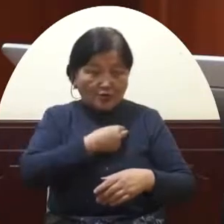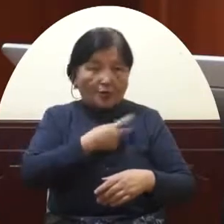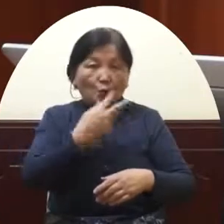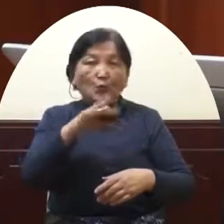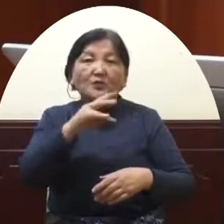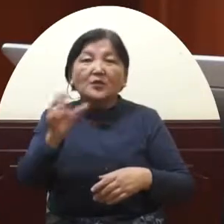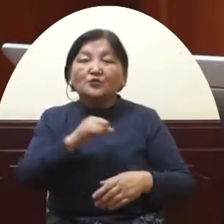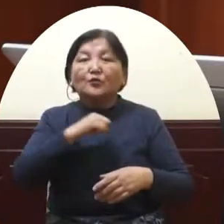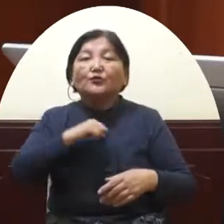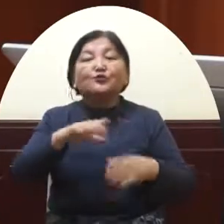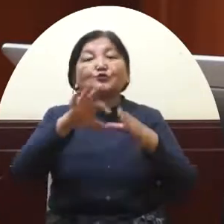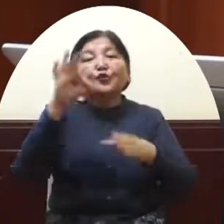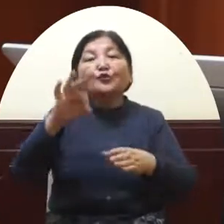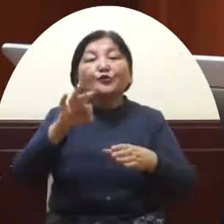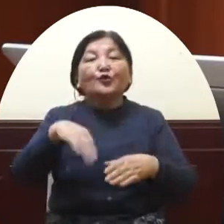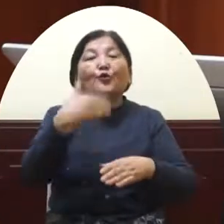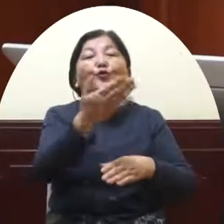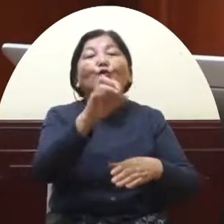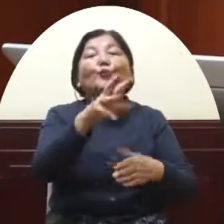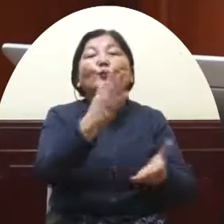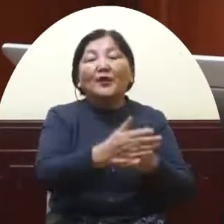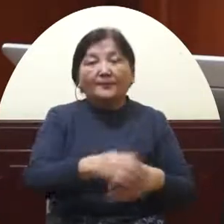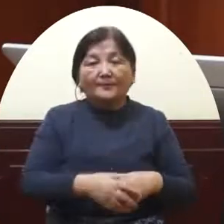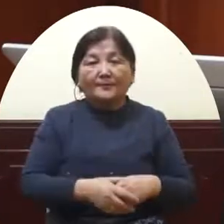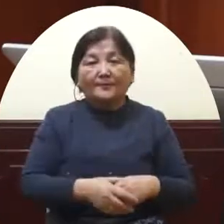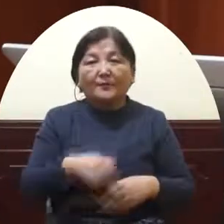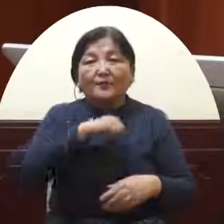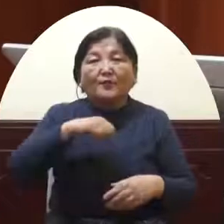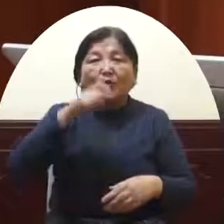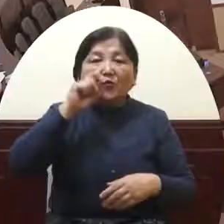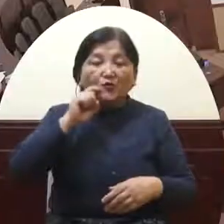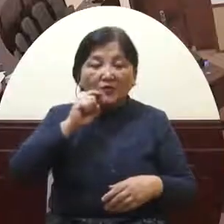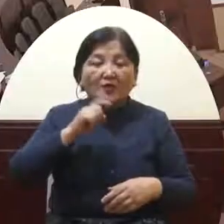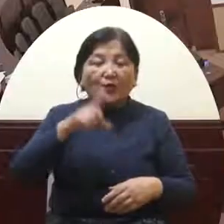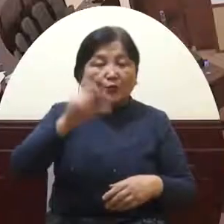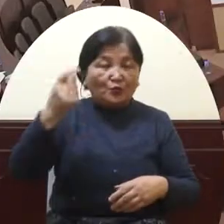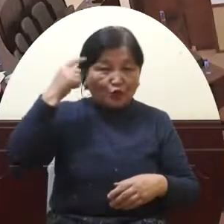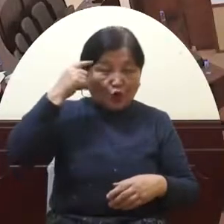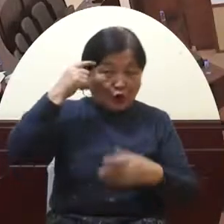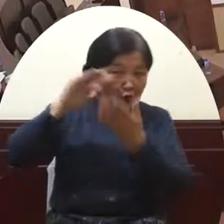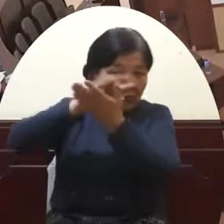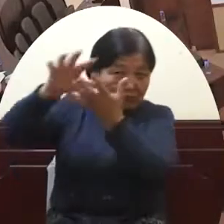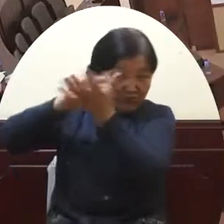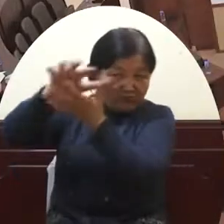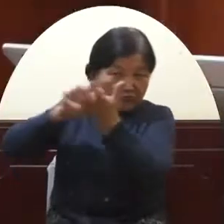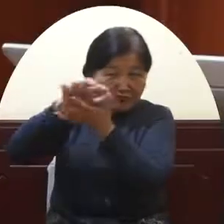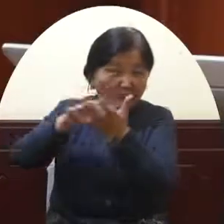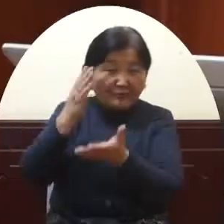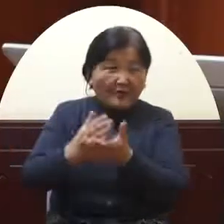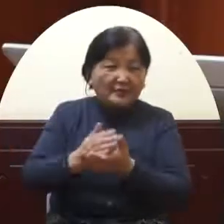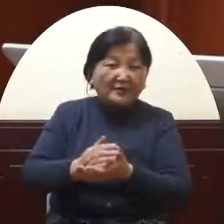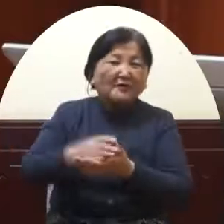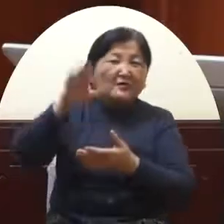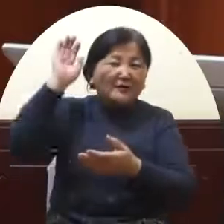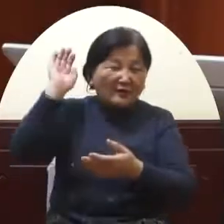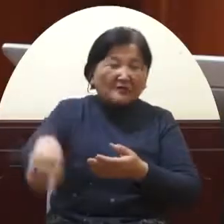байна. Одоо бол бид нэг зүгээр манипуляц тарих угаах үйл ажиллагаанд хүснээр угааж байна. Сүүлдээ алинч хэсэ яах вэ? Бушуухан